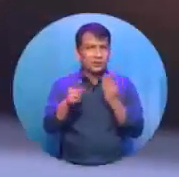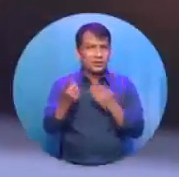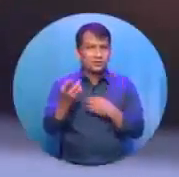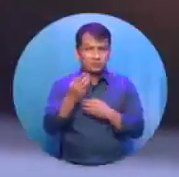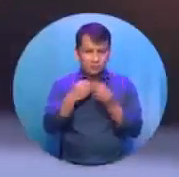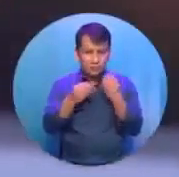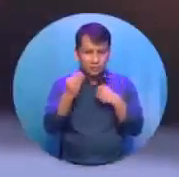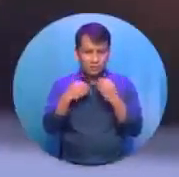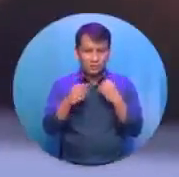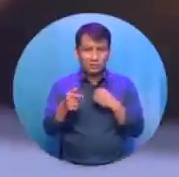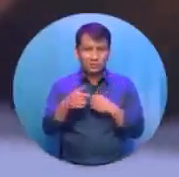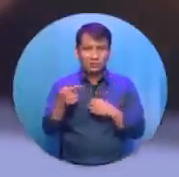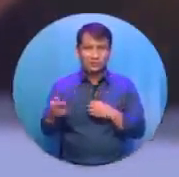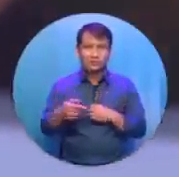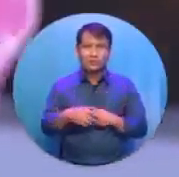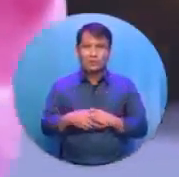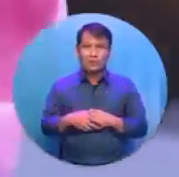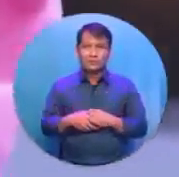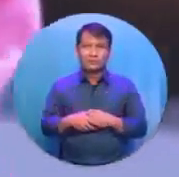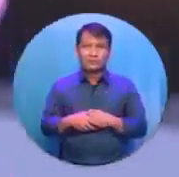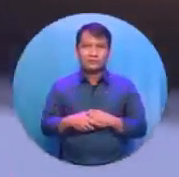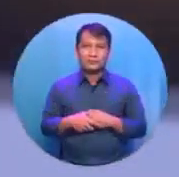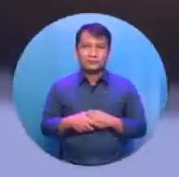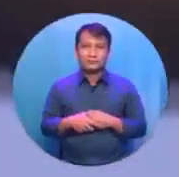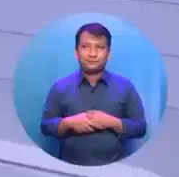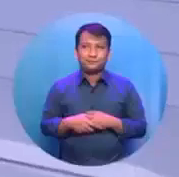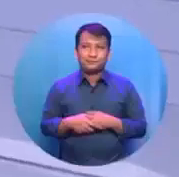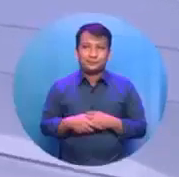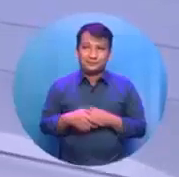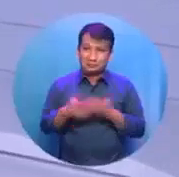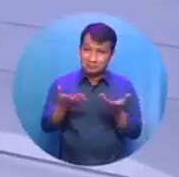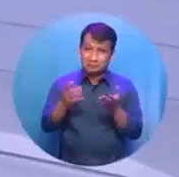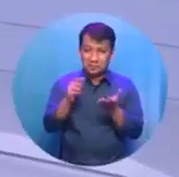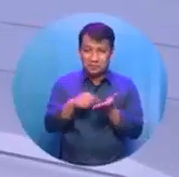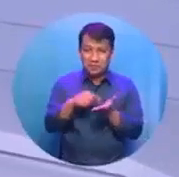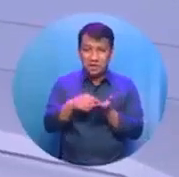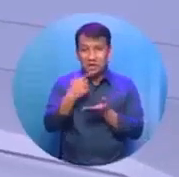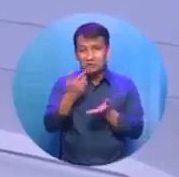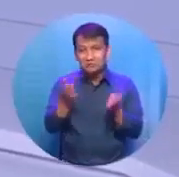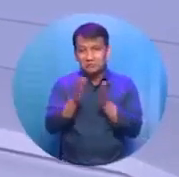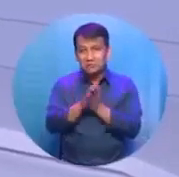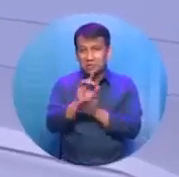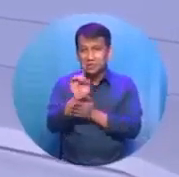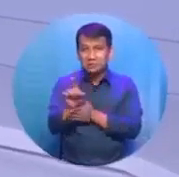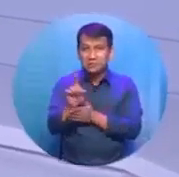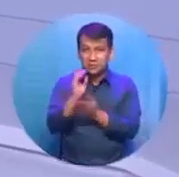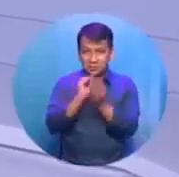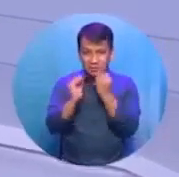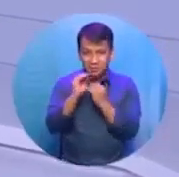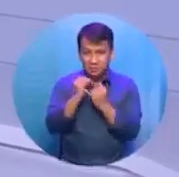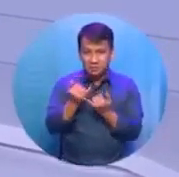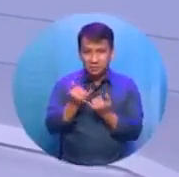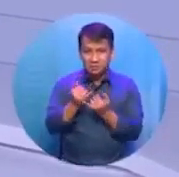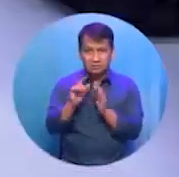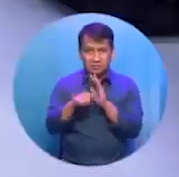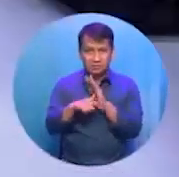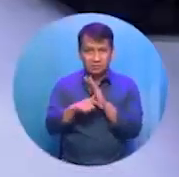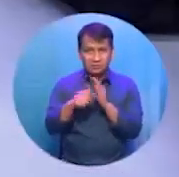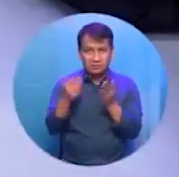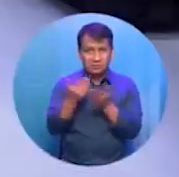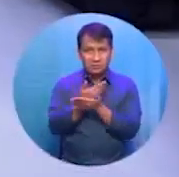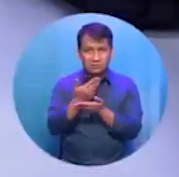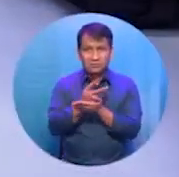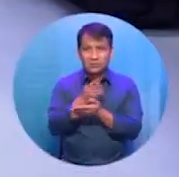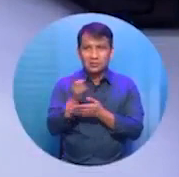Anong ulam? Makikiusyoso tayo. Oh. Ano yung kinakain nila ngayon? Mari mo makuha tayo ng bagong